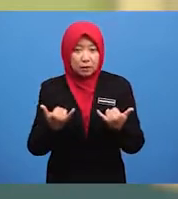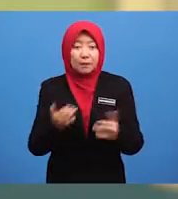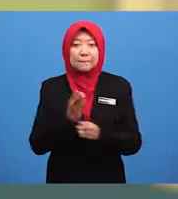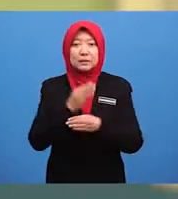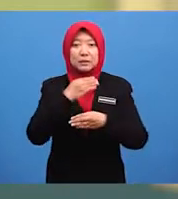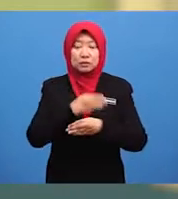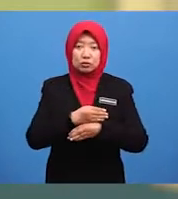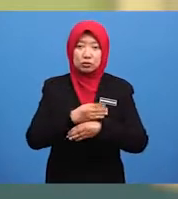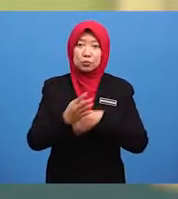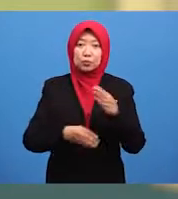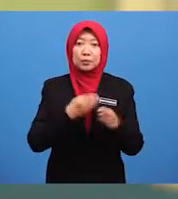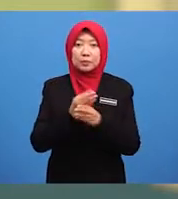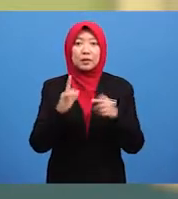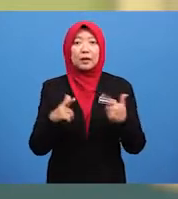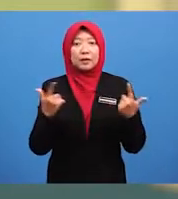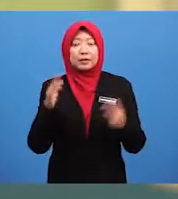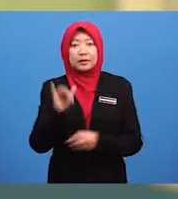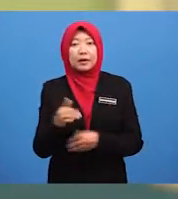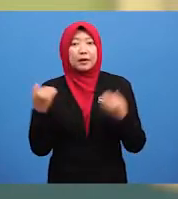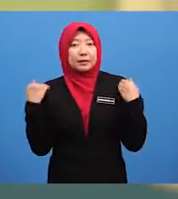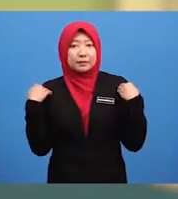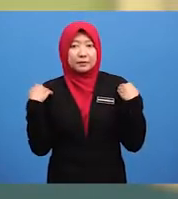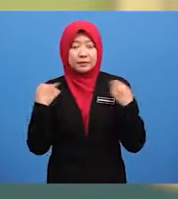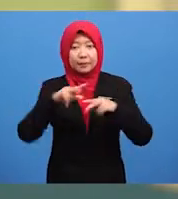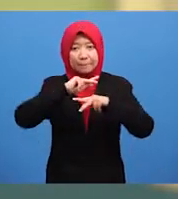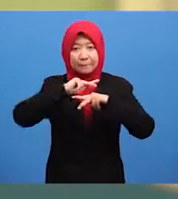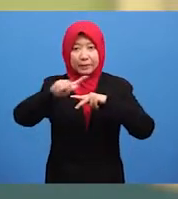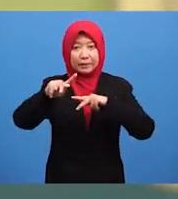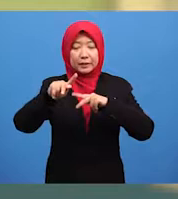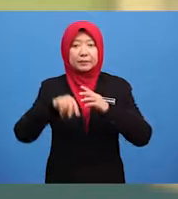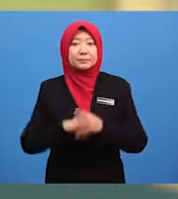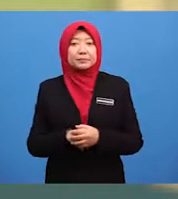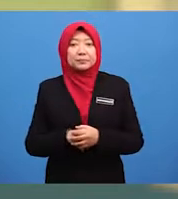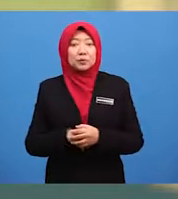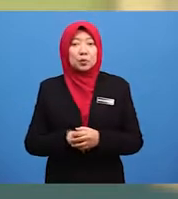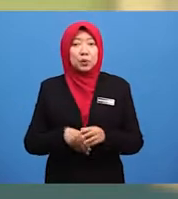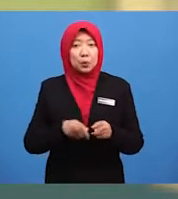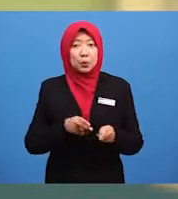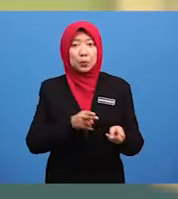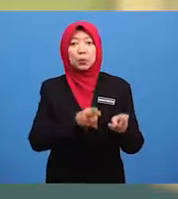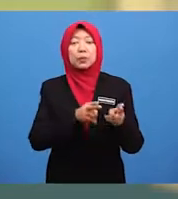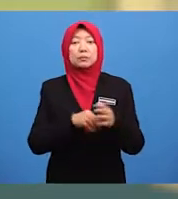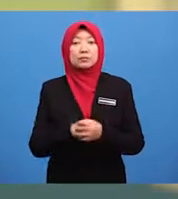bentuk muka bumi lain yang ada di peringkat hulu sungai, iaitu